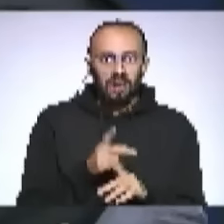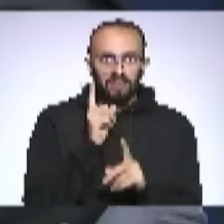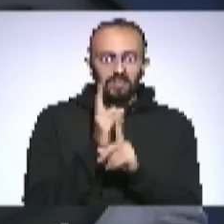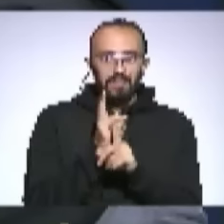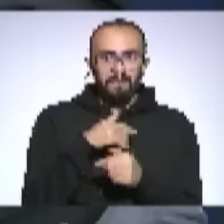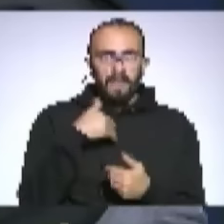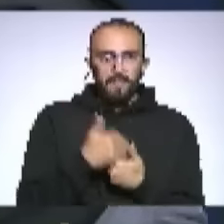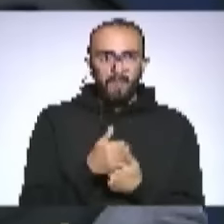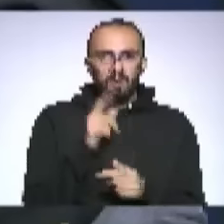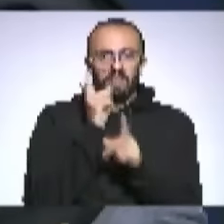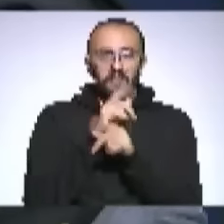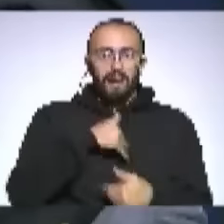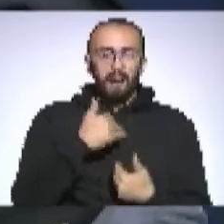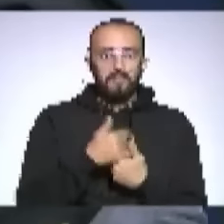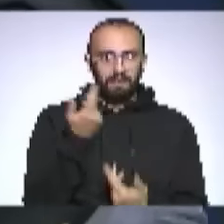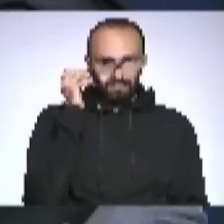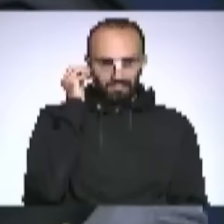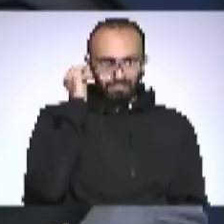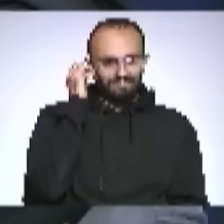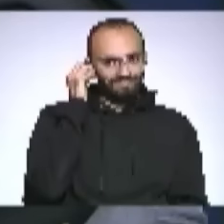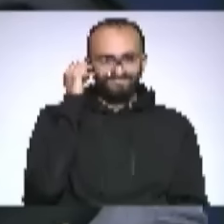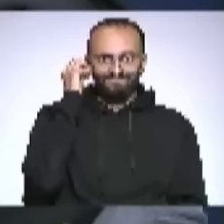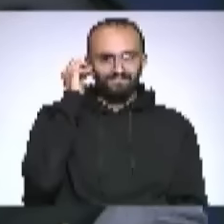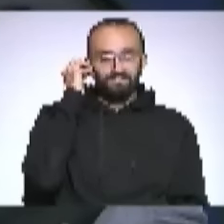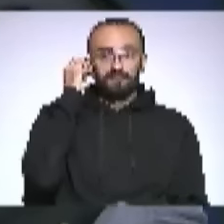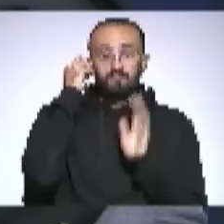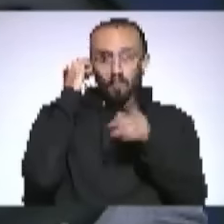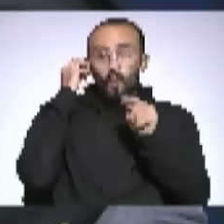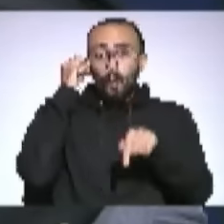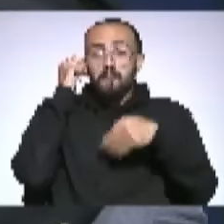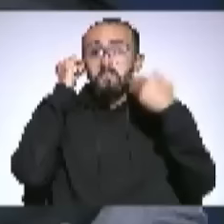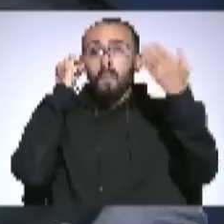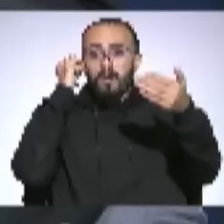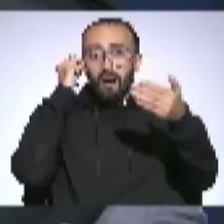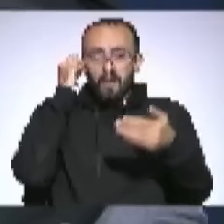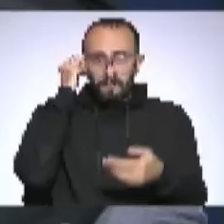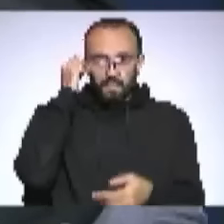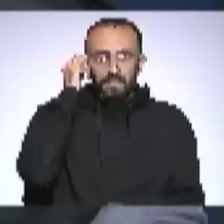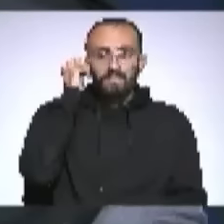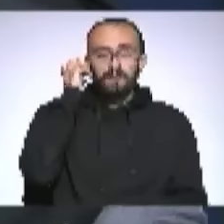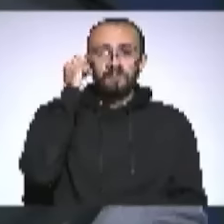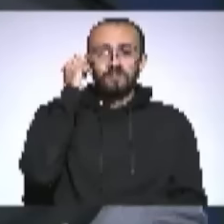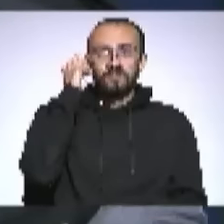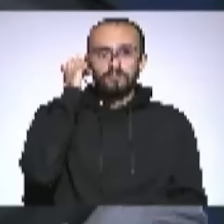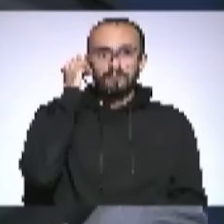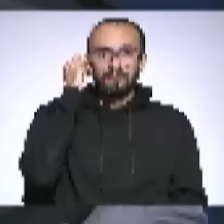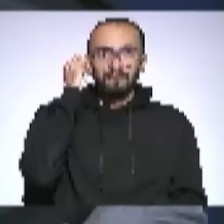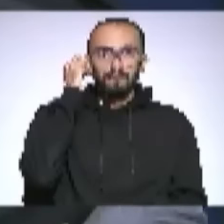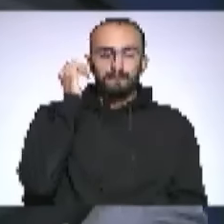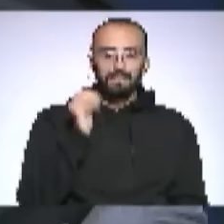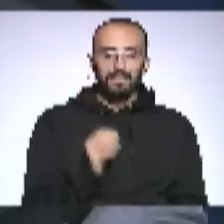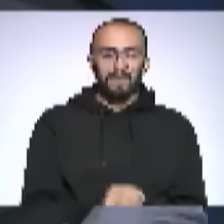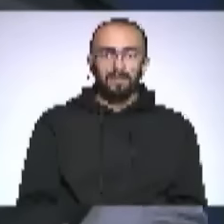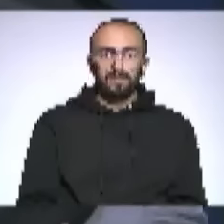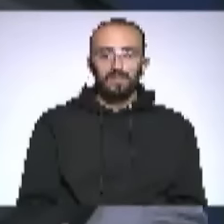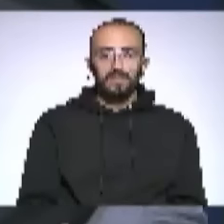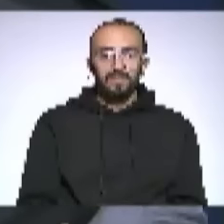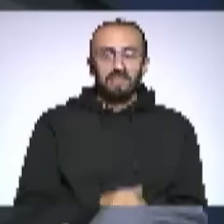القضاء احيانا ننسي احنا بره في الخارج بالقضاء يلزم ان الكاهن يجي